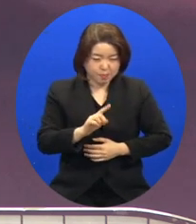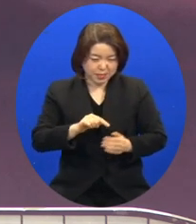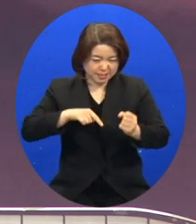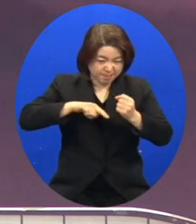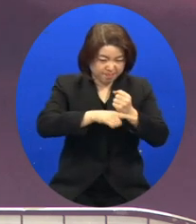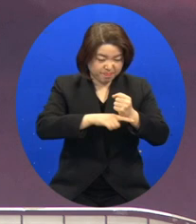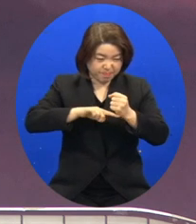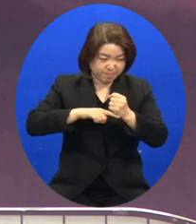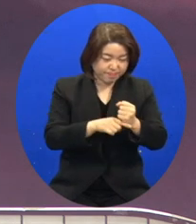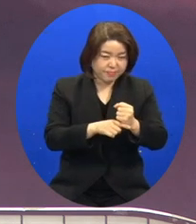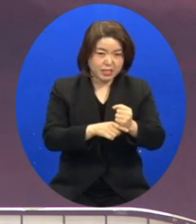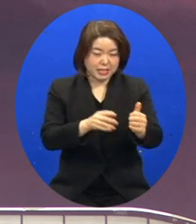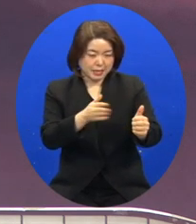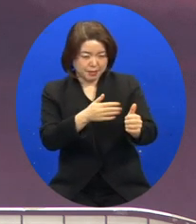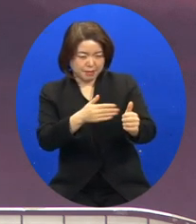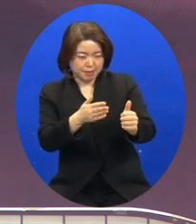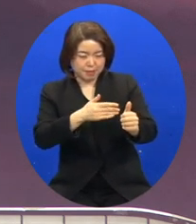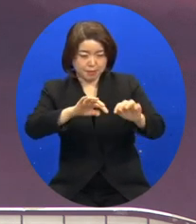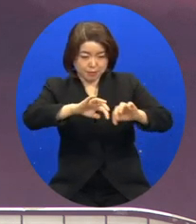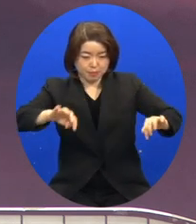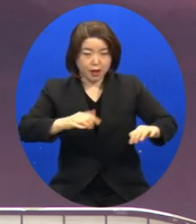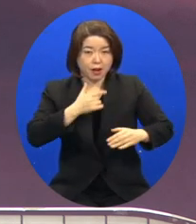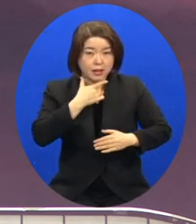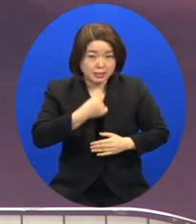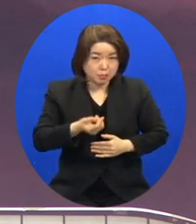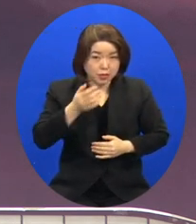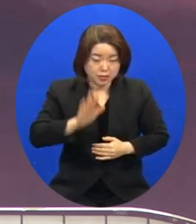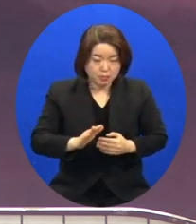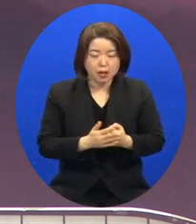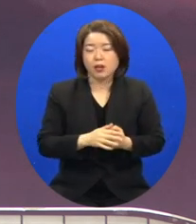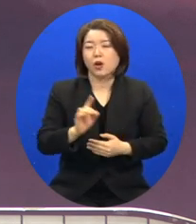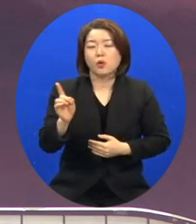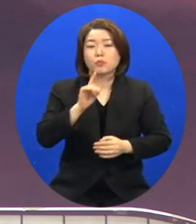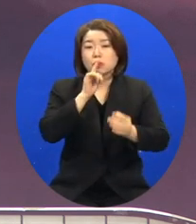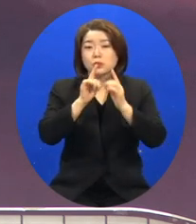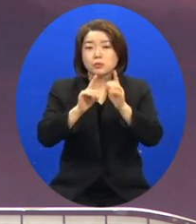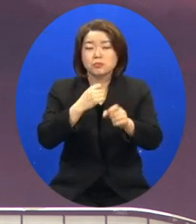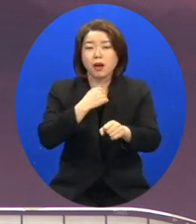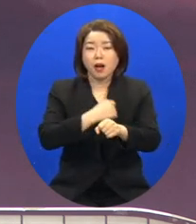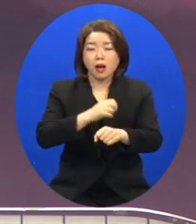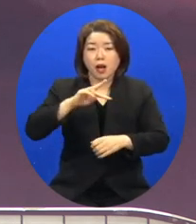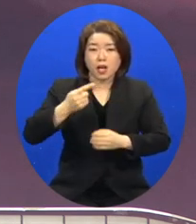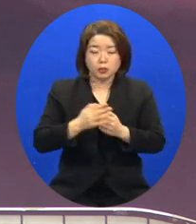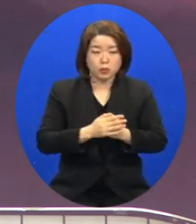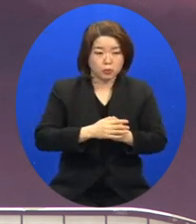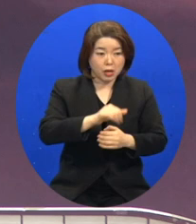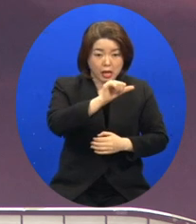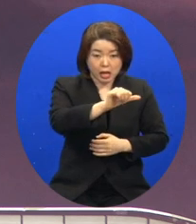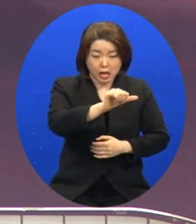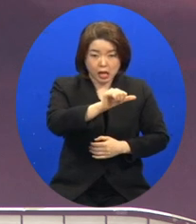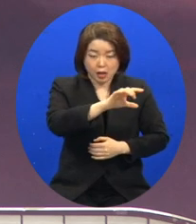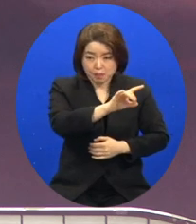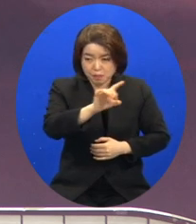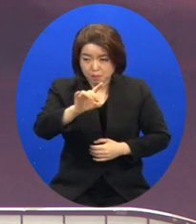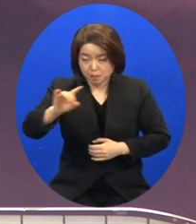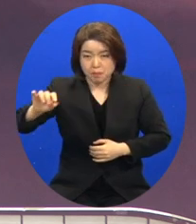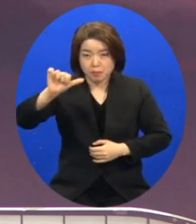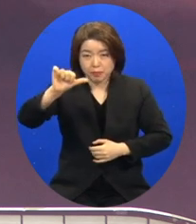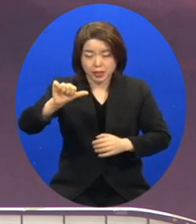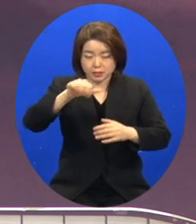이간질 하고 사이를 갈라 놓으려고 해도 무슨 말을 해도 5장 노가다 똑같이